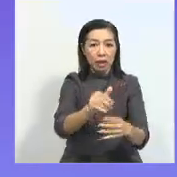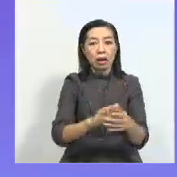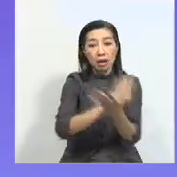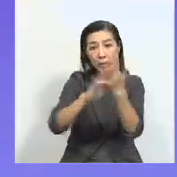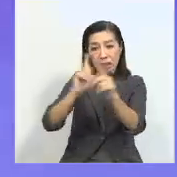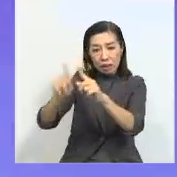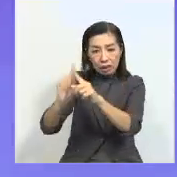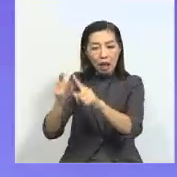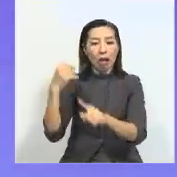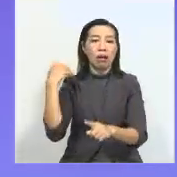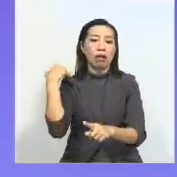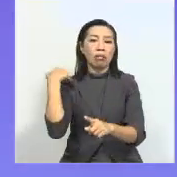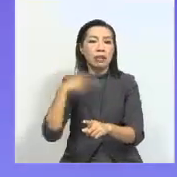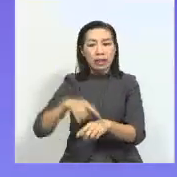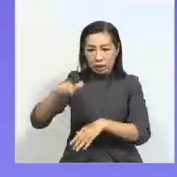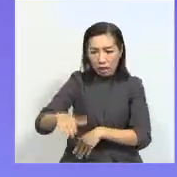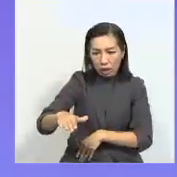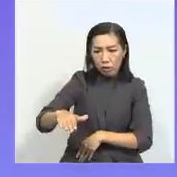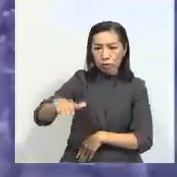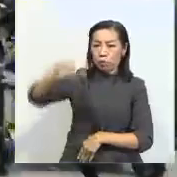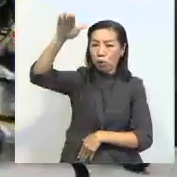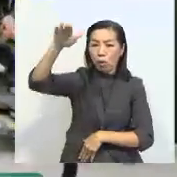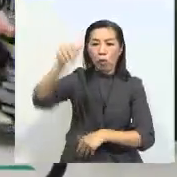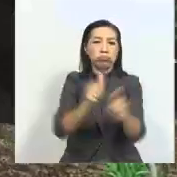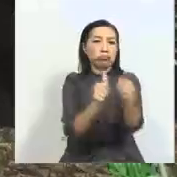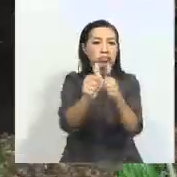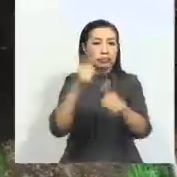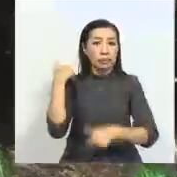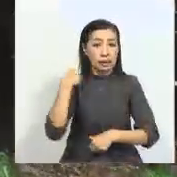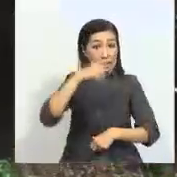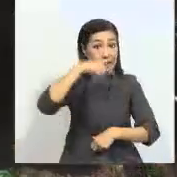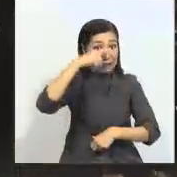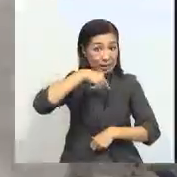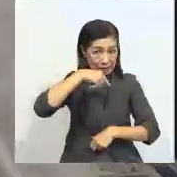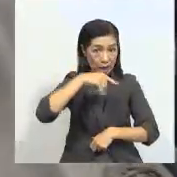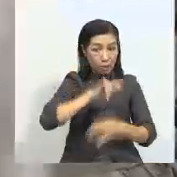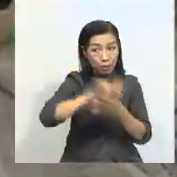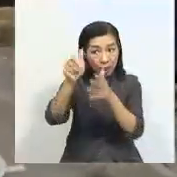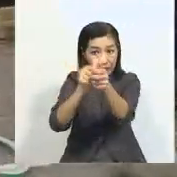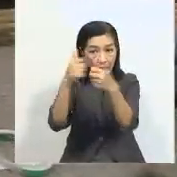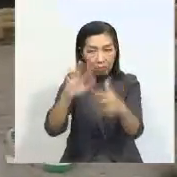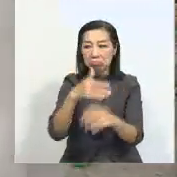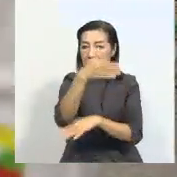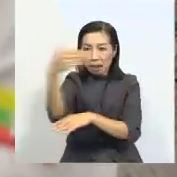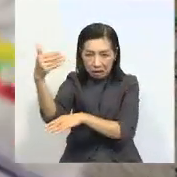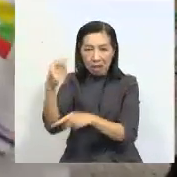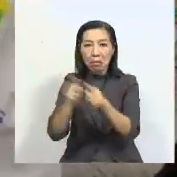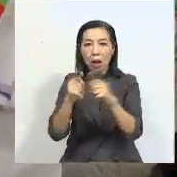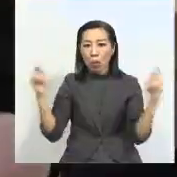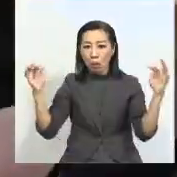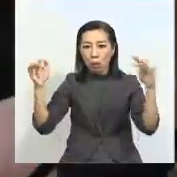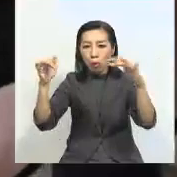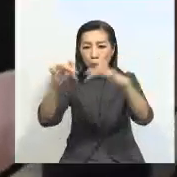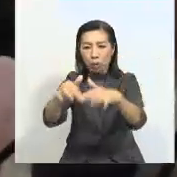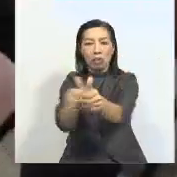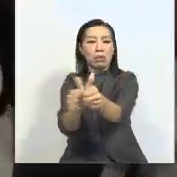กรุ่นทุกขนาดทุกช่วงอายุตั้งแต่เด็กๆและนอกจากคนไทยแล้วแน่นอนนานาชาติเดินทางมาร่วมในการแข่